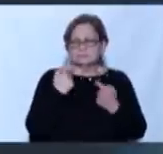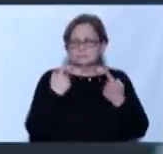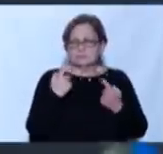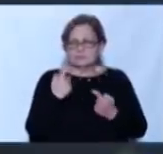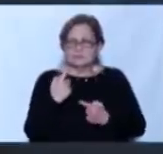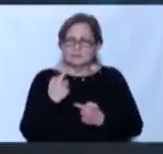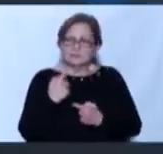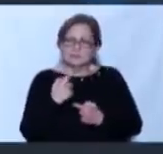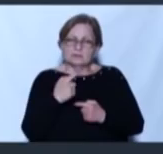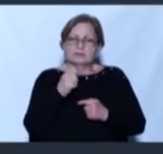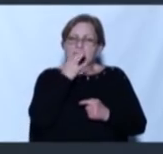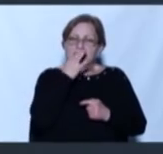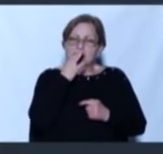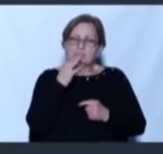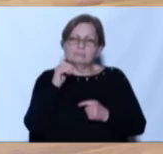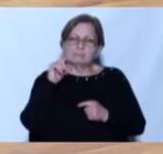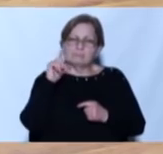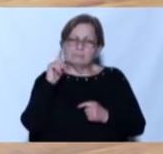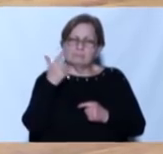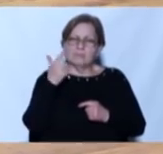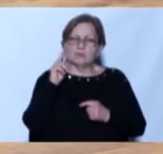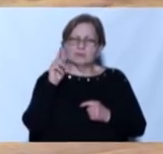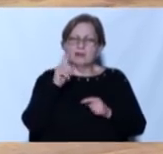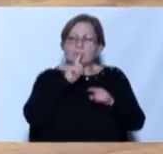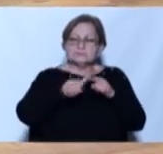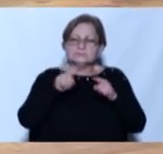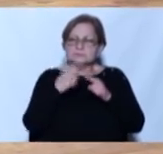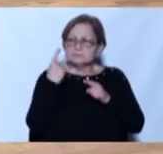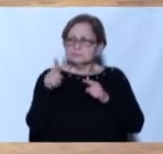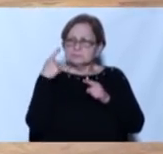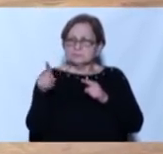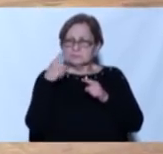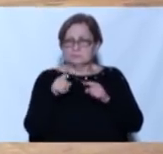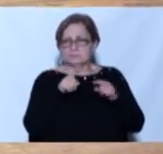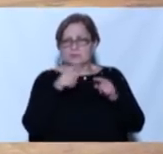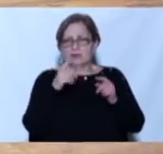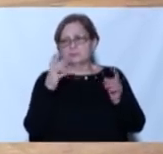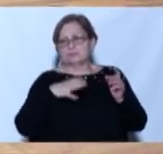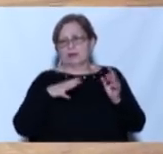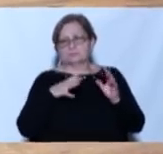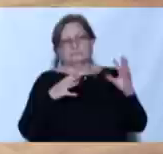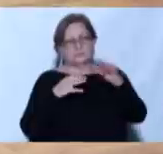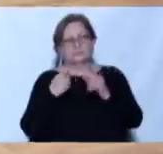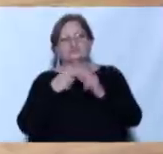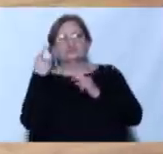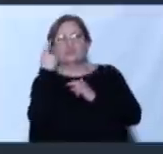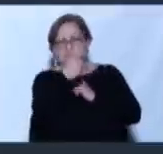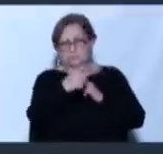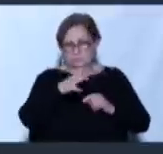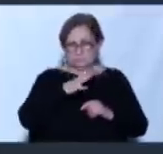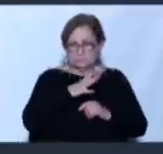მეორე წუთში და მესამე წუთში საქართველოში არ შემოდიოდა ეს ცოდნა და ეს განწყობა, იმიტომ რომ მაინც საქართველო იყო, მაინც კი არა,